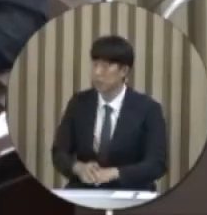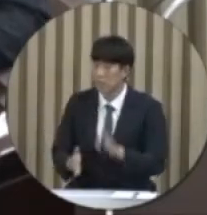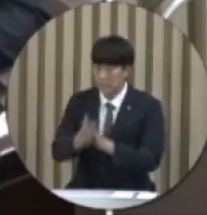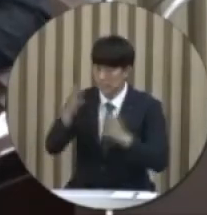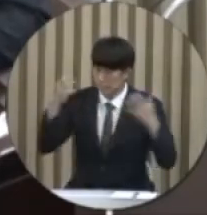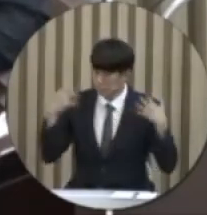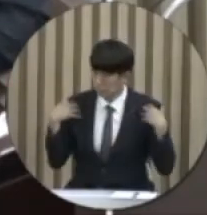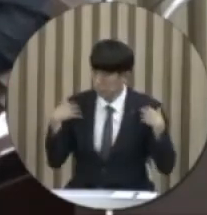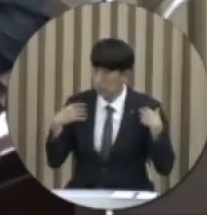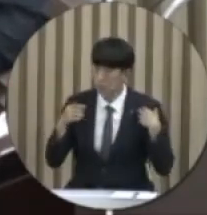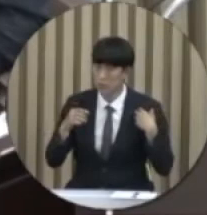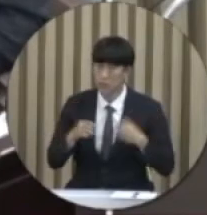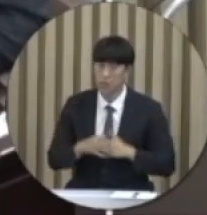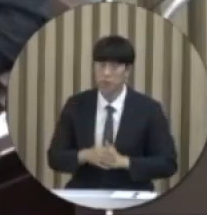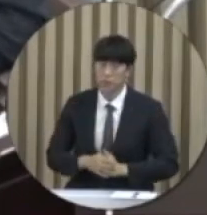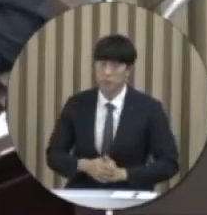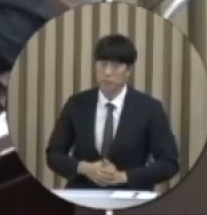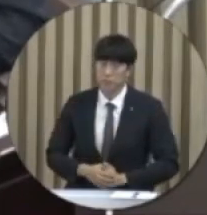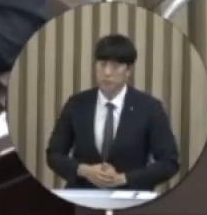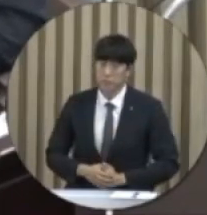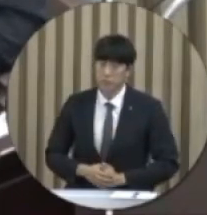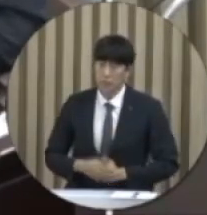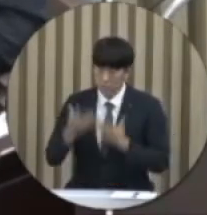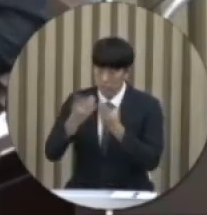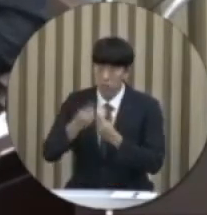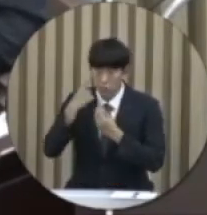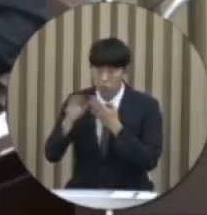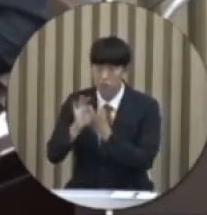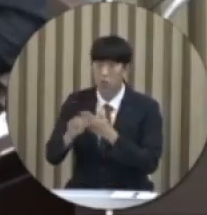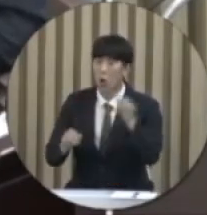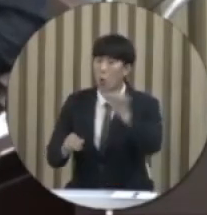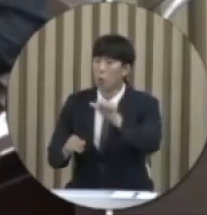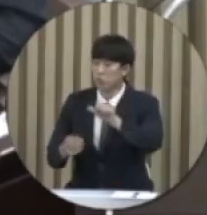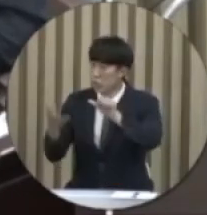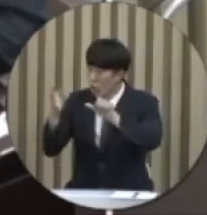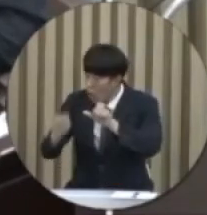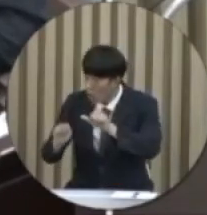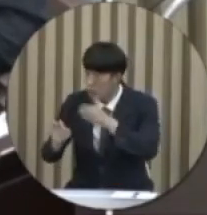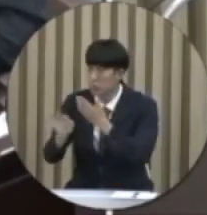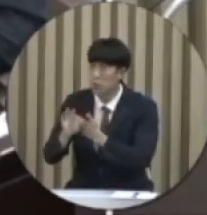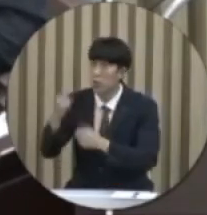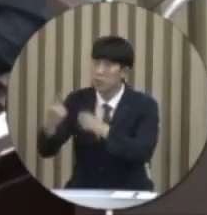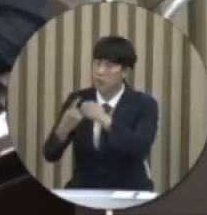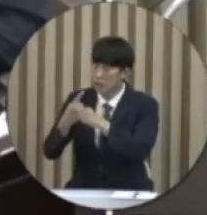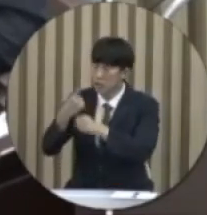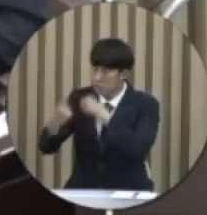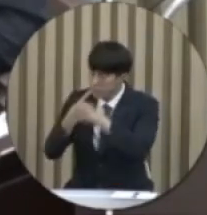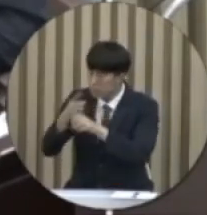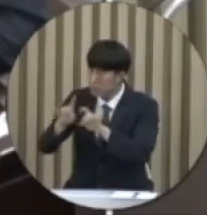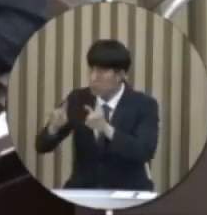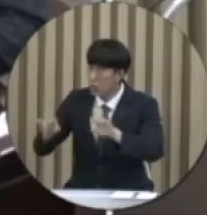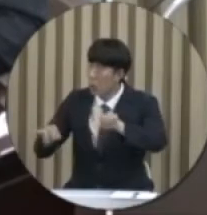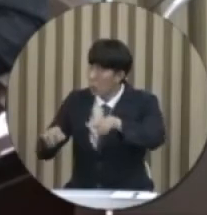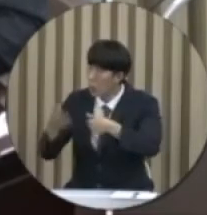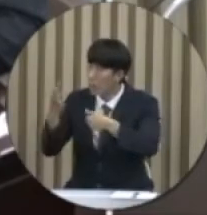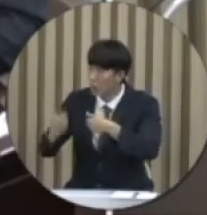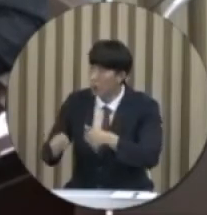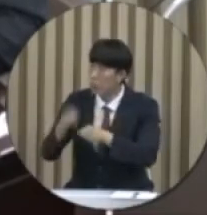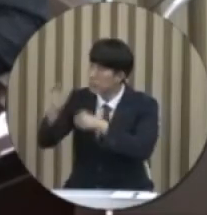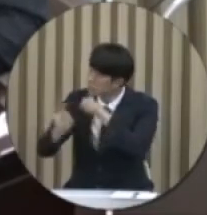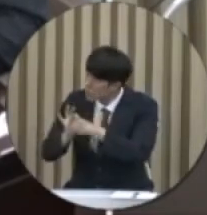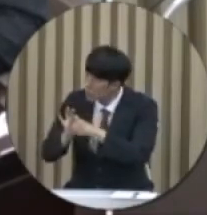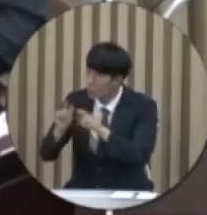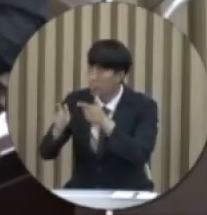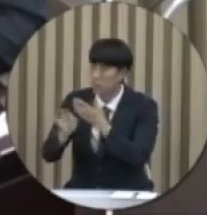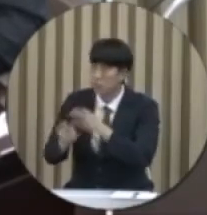뭐 이건 그냥 상상입니다. 만일 5천억이 든다라고 가정하면 매년 500억씩 10년에 할 거냐, 250억에